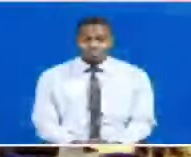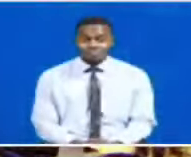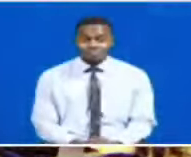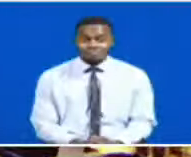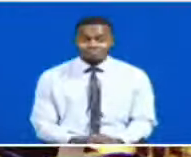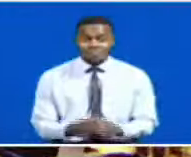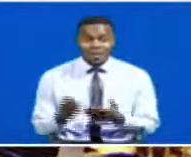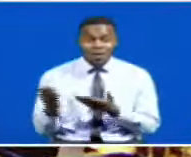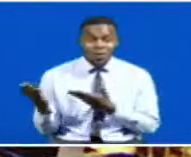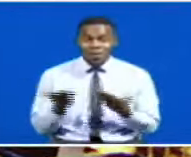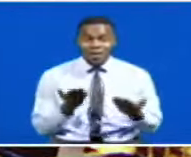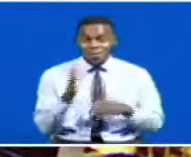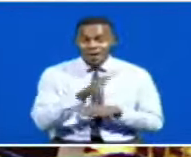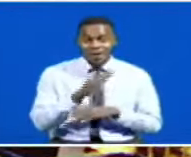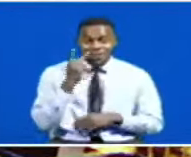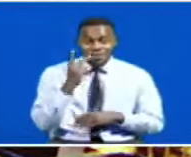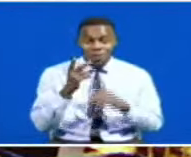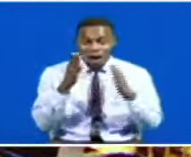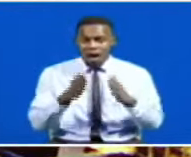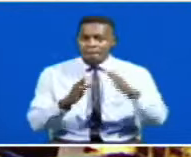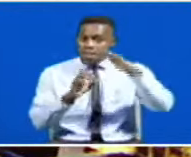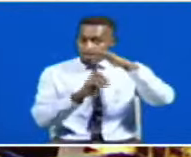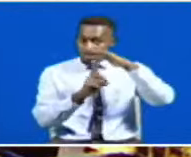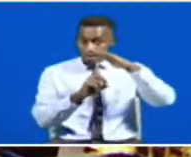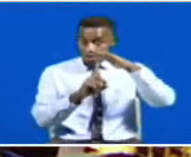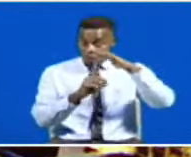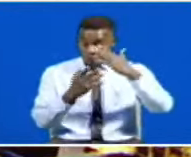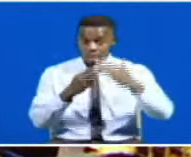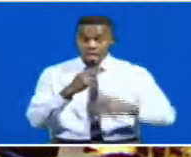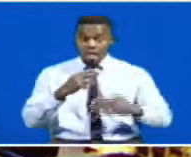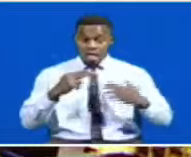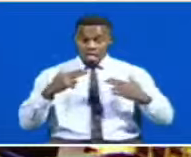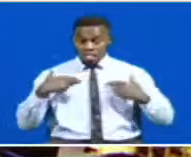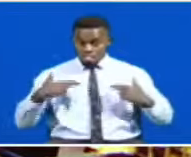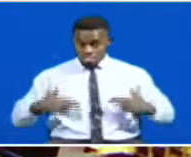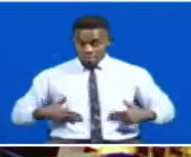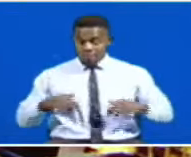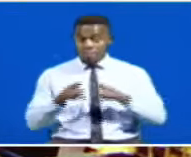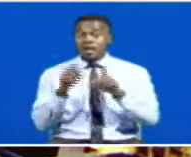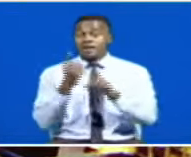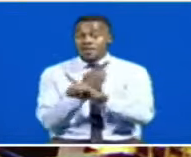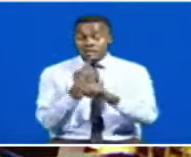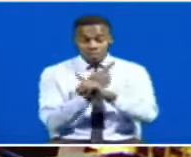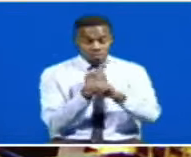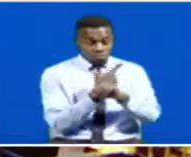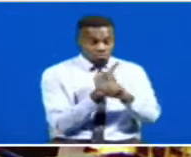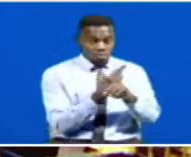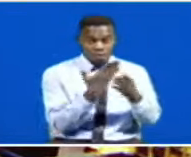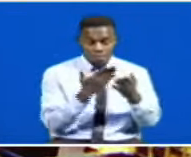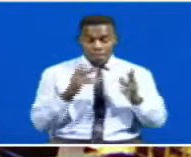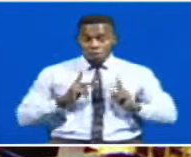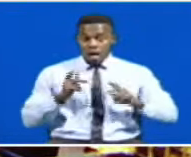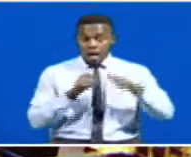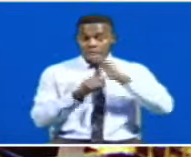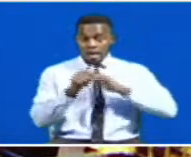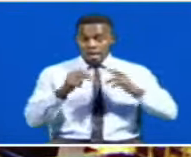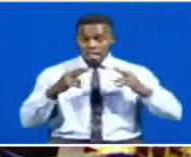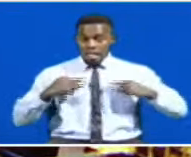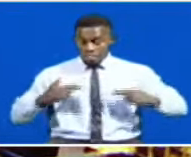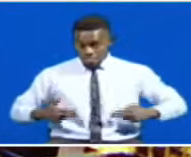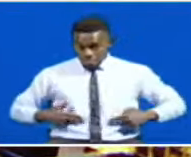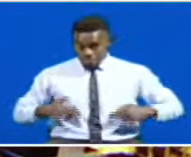Karibu tena mtazamaji. Wizara ya afya na wadau mbalimbali katika sekta ya afya leo walizindua mpango mkakati wa afya